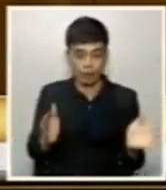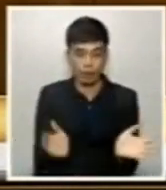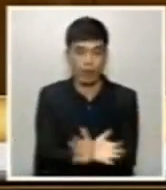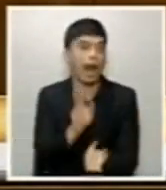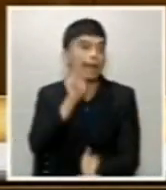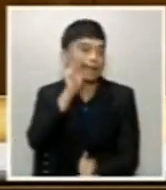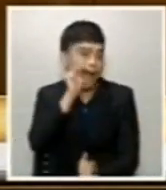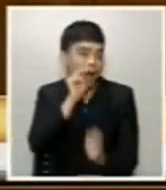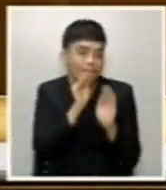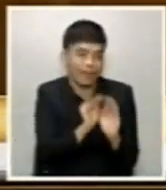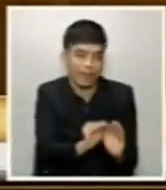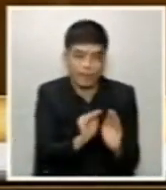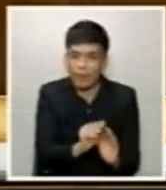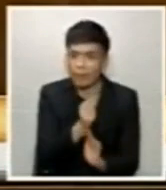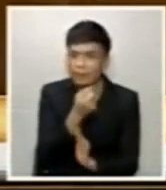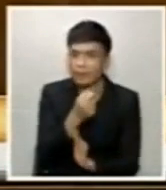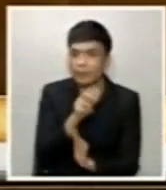รน้ำนะครับ